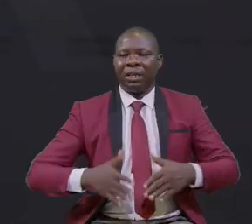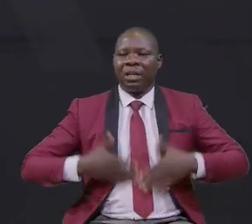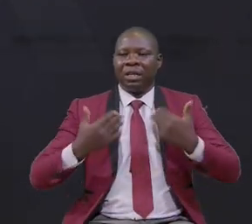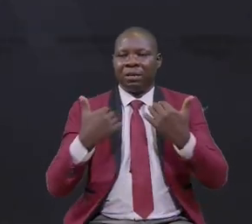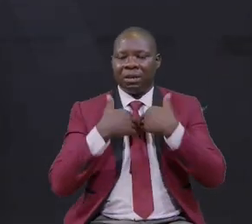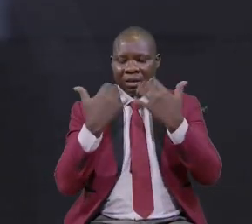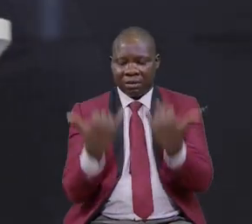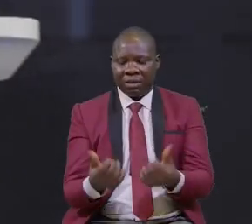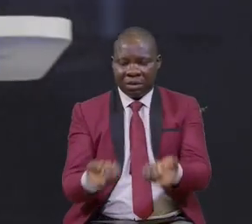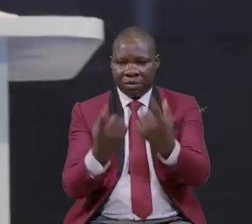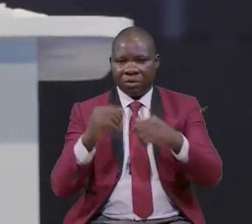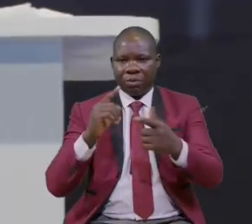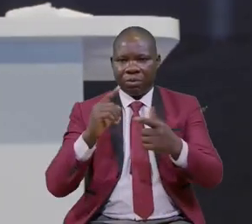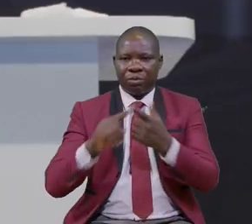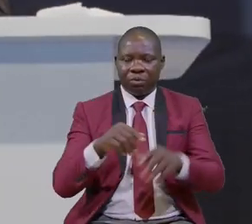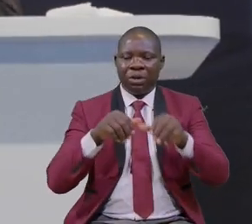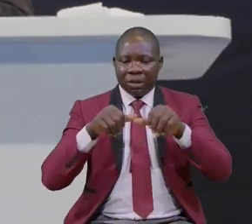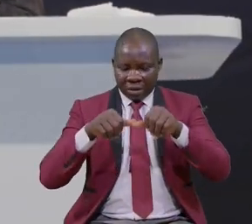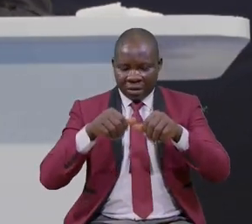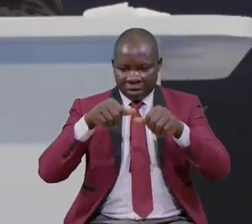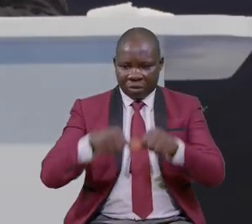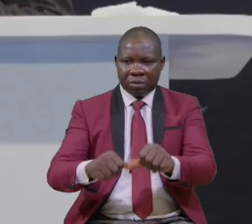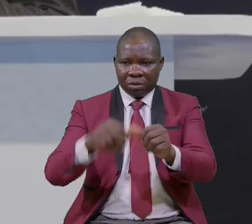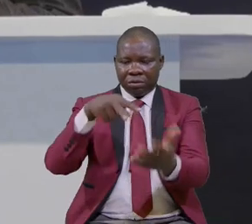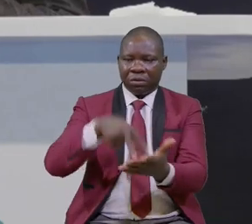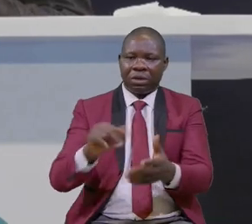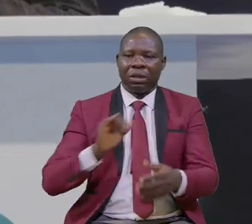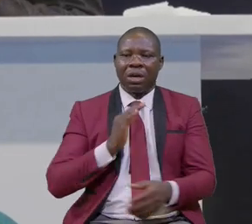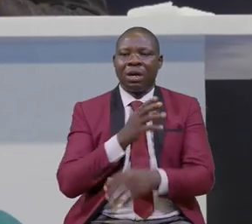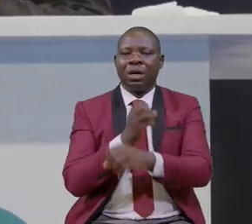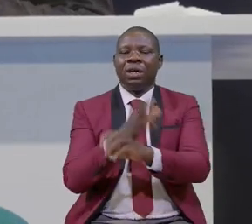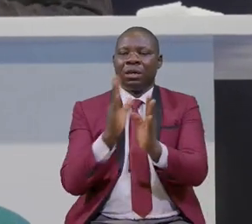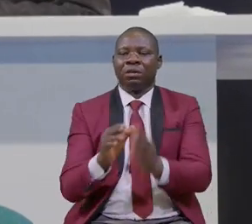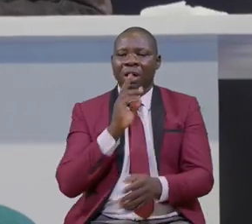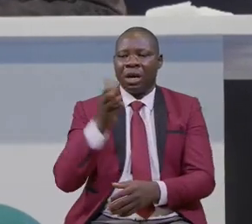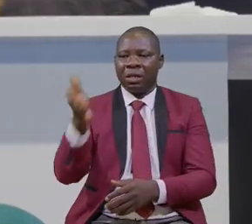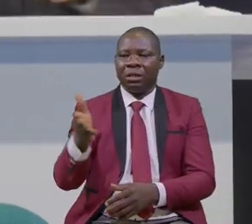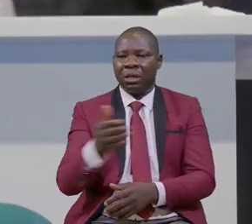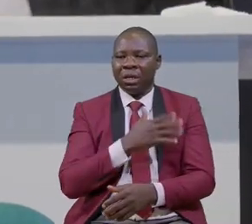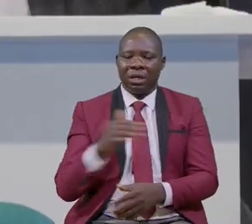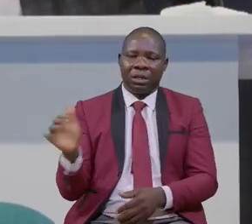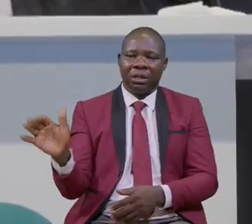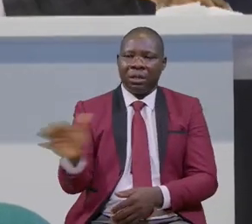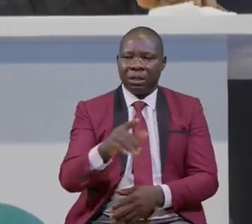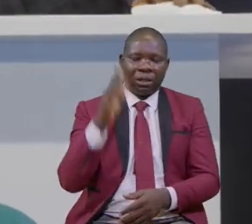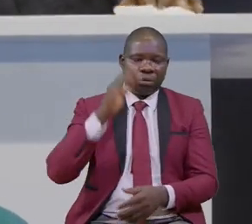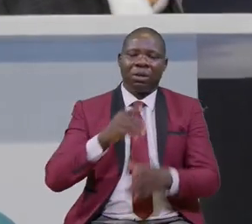vous est maintenant parvenue. Toujours debout. Nos conseillers sont là et ils vont s'occuper de vous.